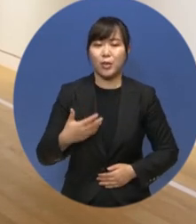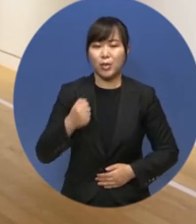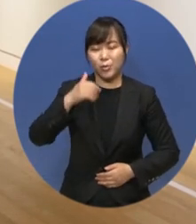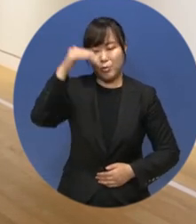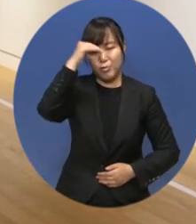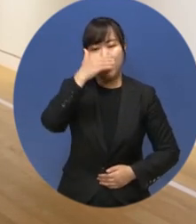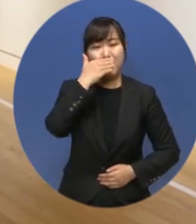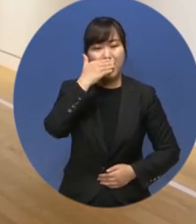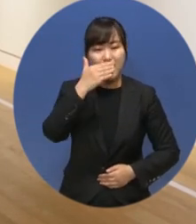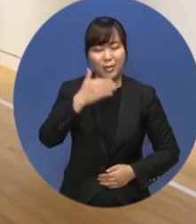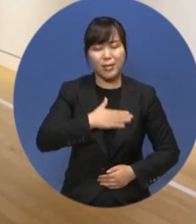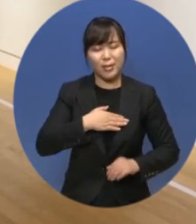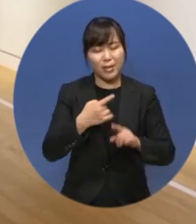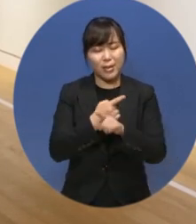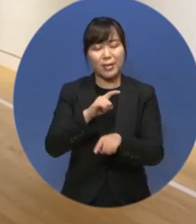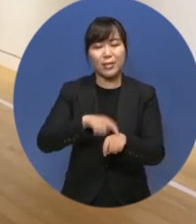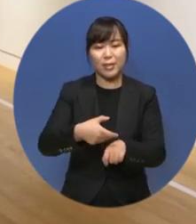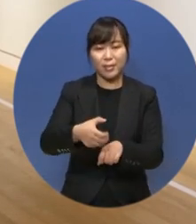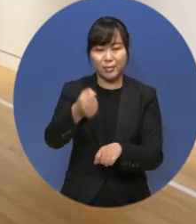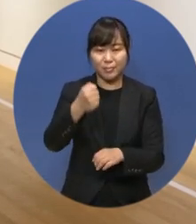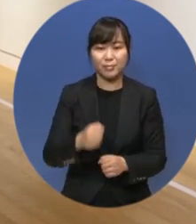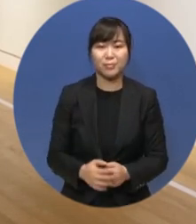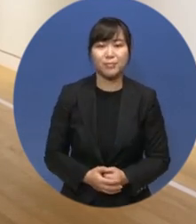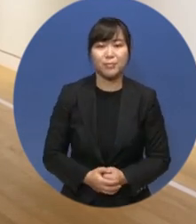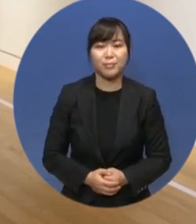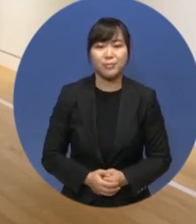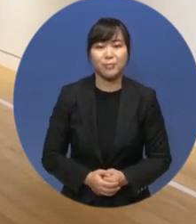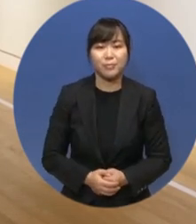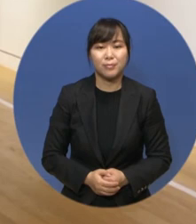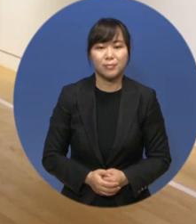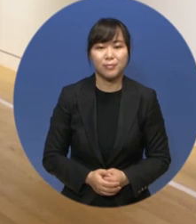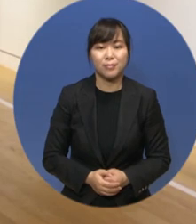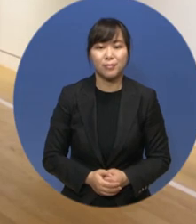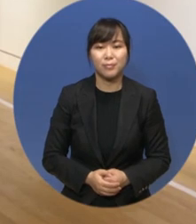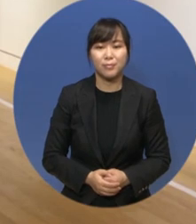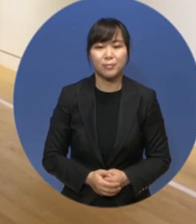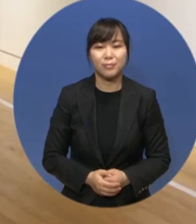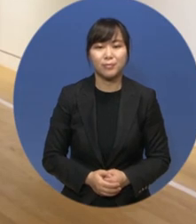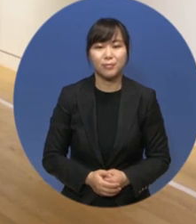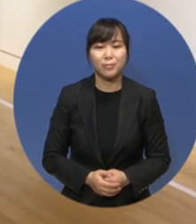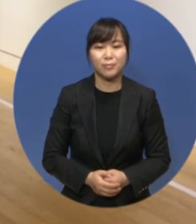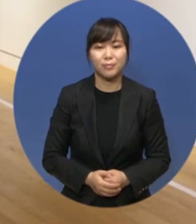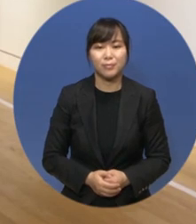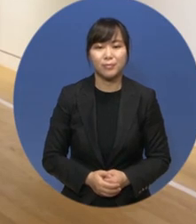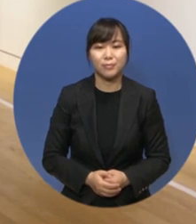감상해 볼수 있는 힐링의 시간이 되고 있습니다. 복지TV 뉴스 이소영입니다.